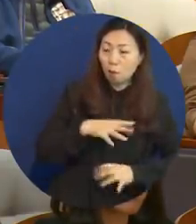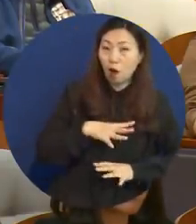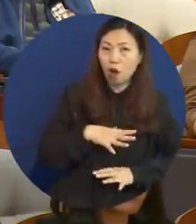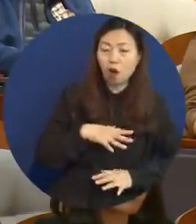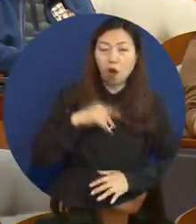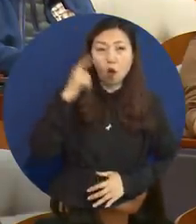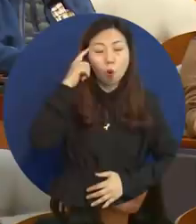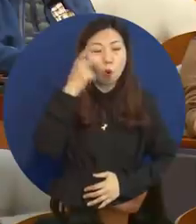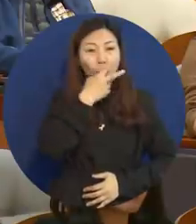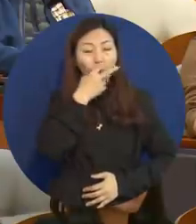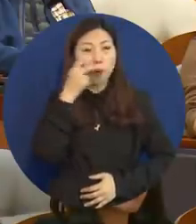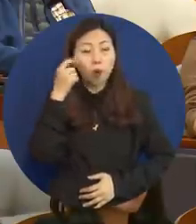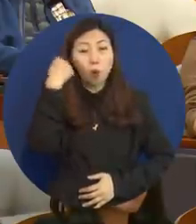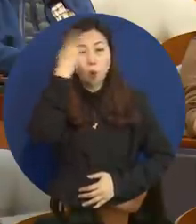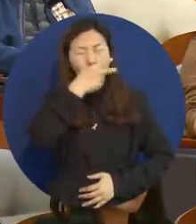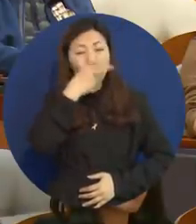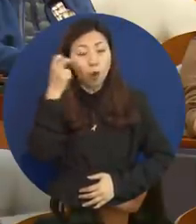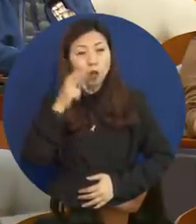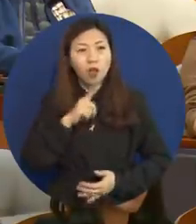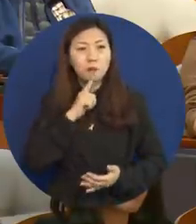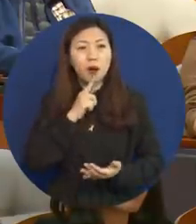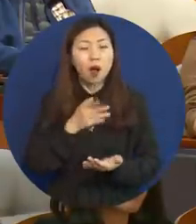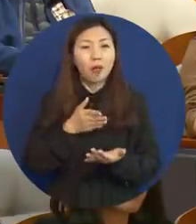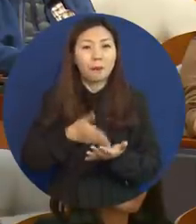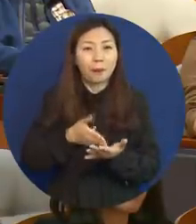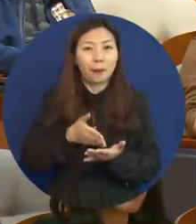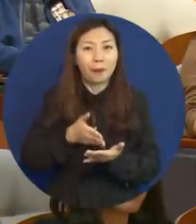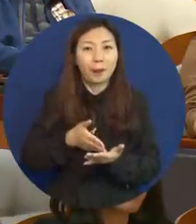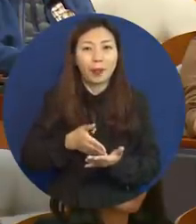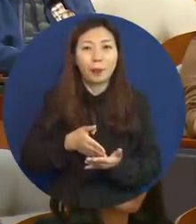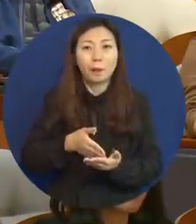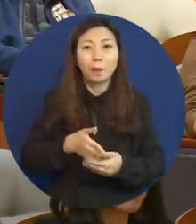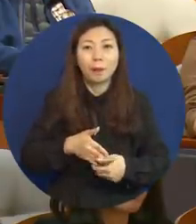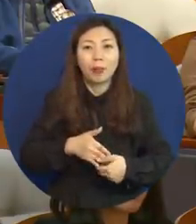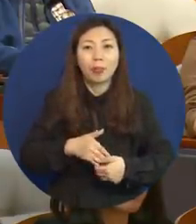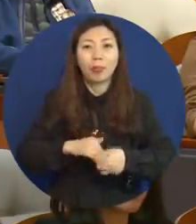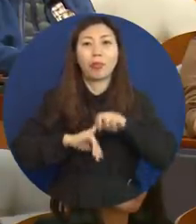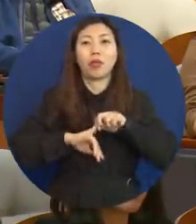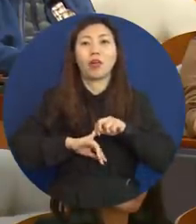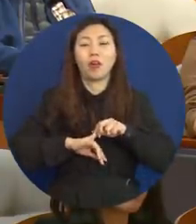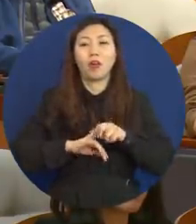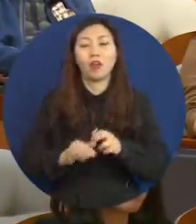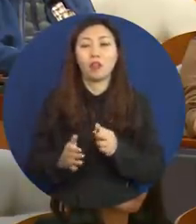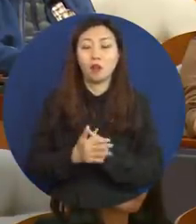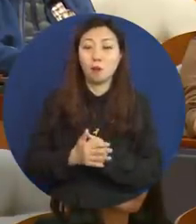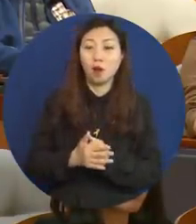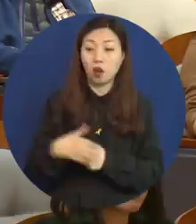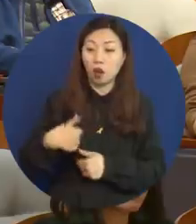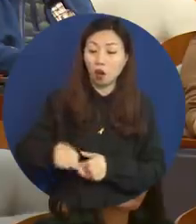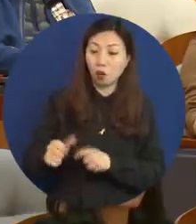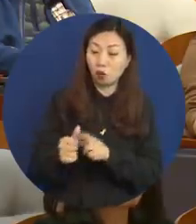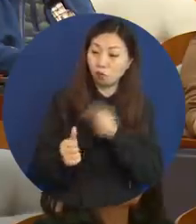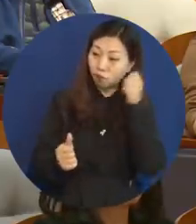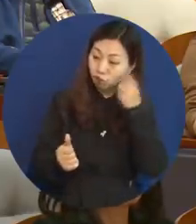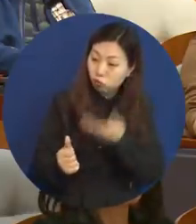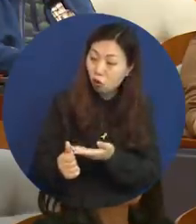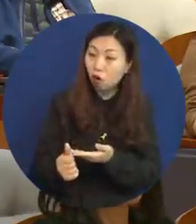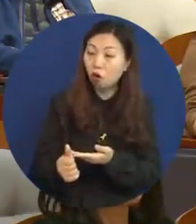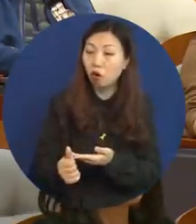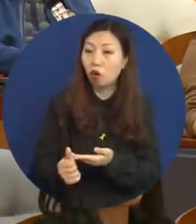사실은 똘똘하게 생겼는데 말을 너무 못하더라는 거예요. 그래가지고 그 애한테 물어봤거든요.